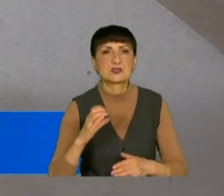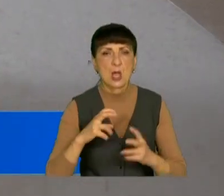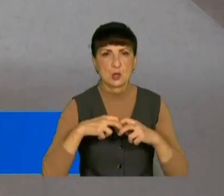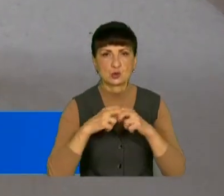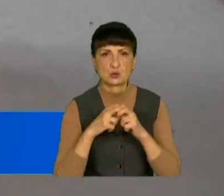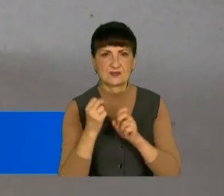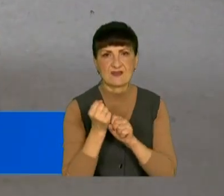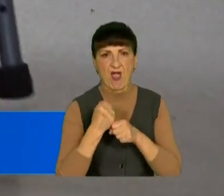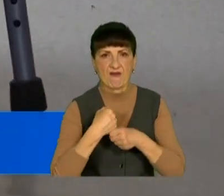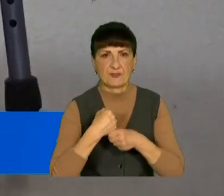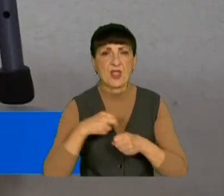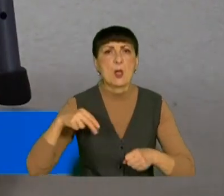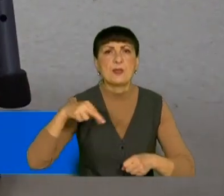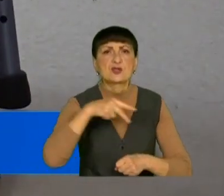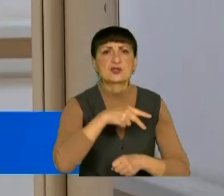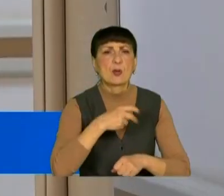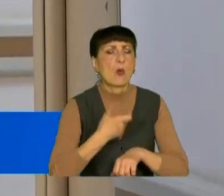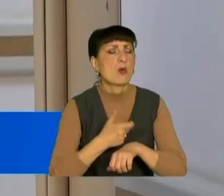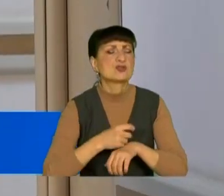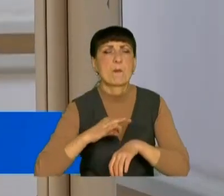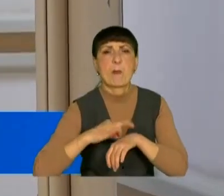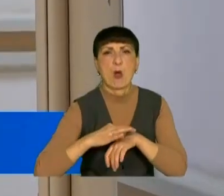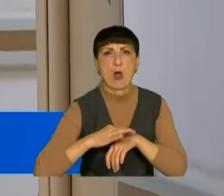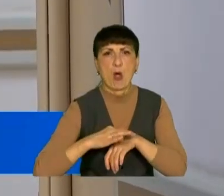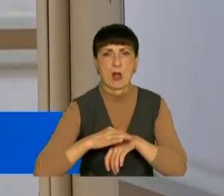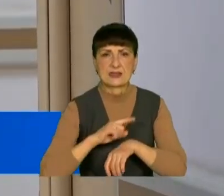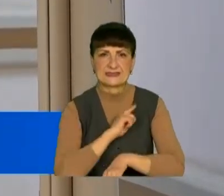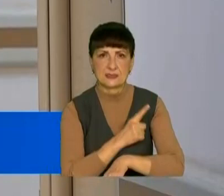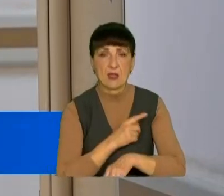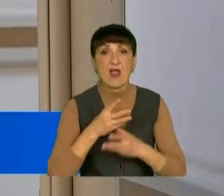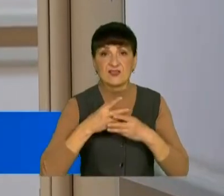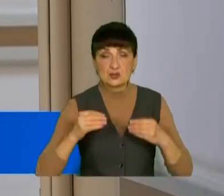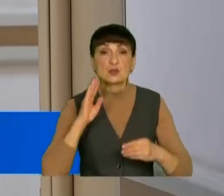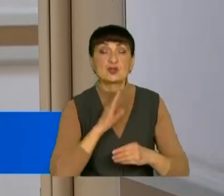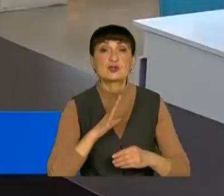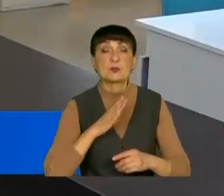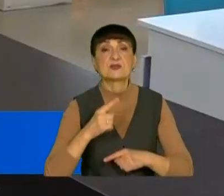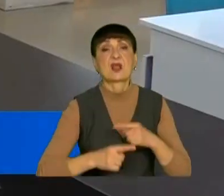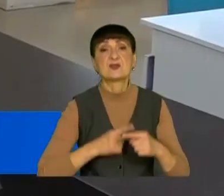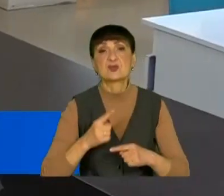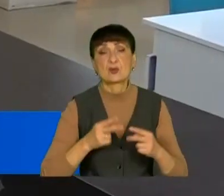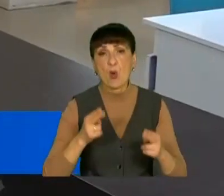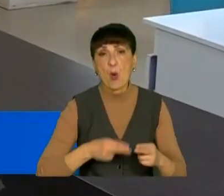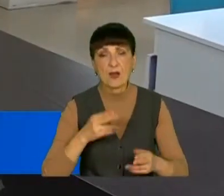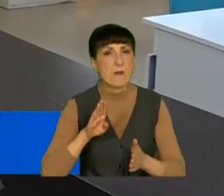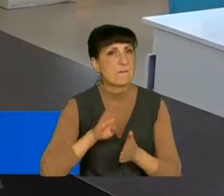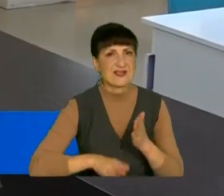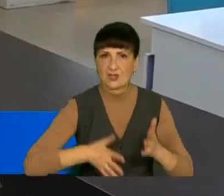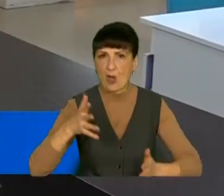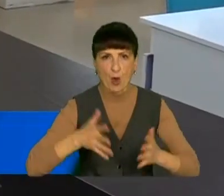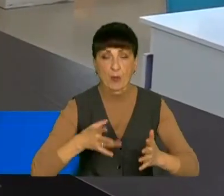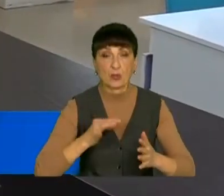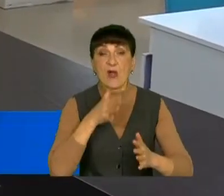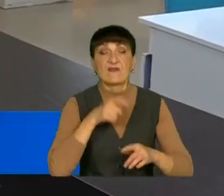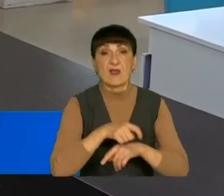сустава. Пешие прогулки вызывали лишь слезы и боль. Весной этого года женщине сделали традиционную операцию без участия робота. Но со